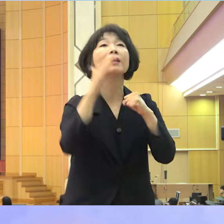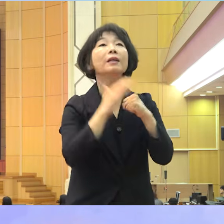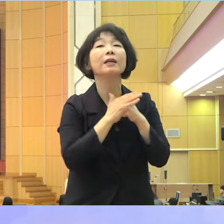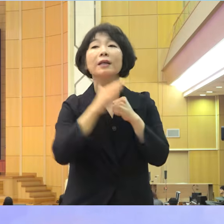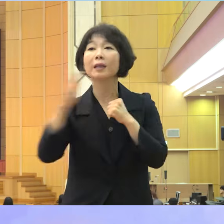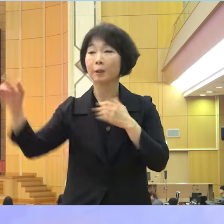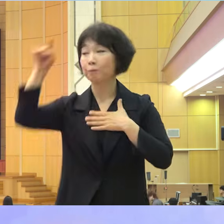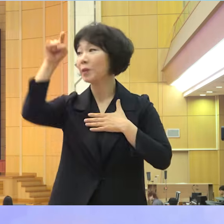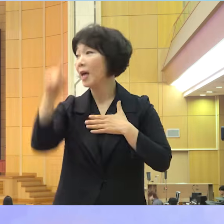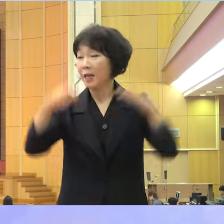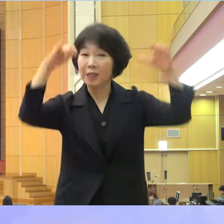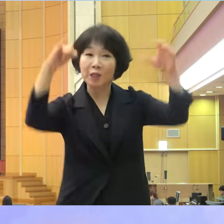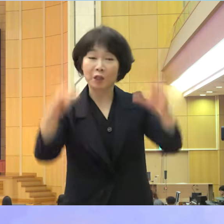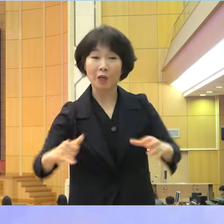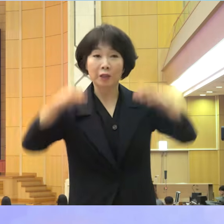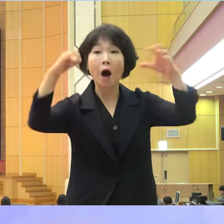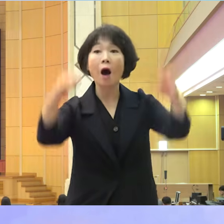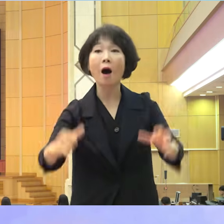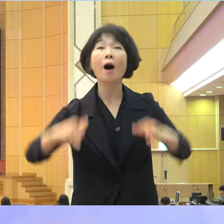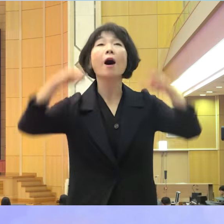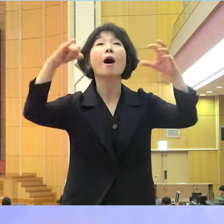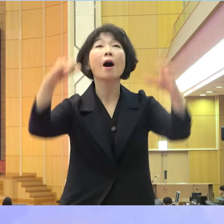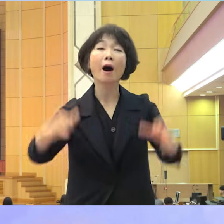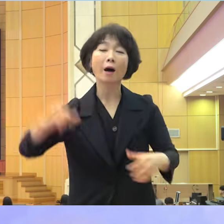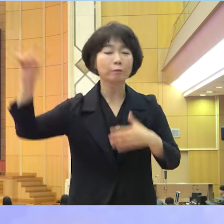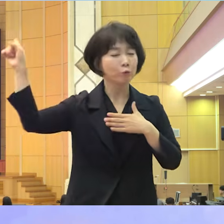샘솟으니 이 세상